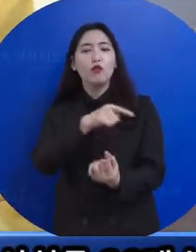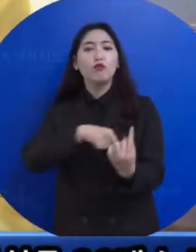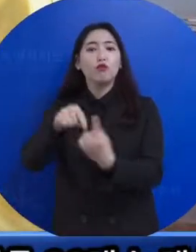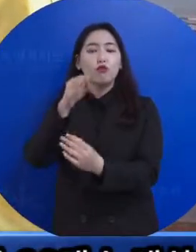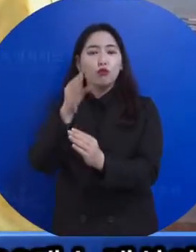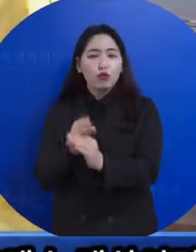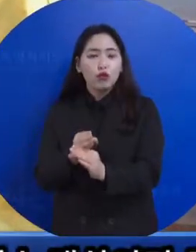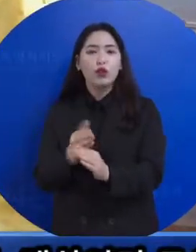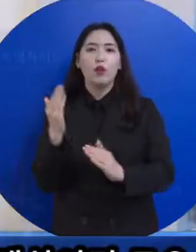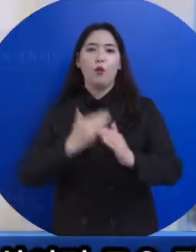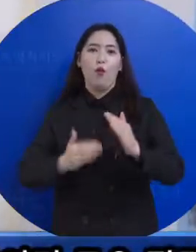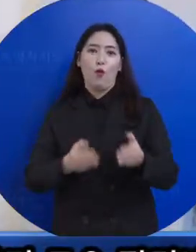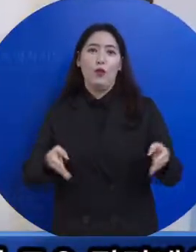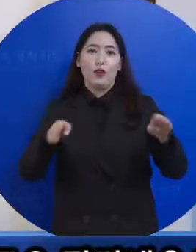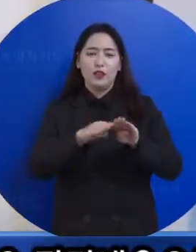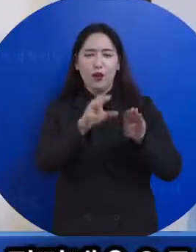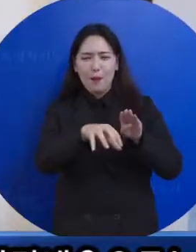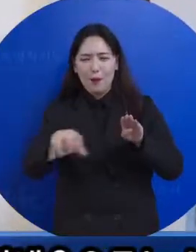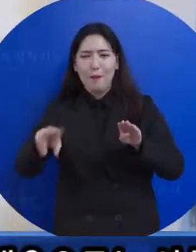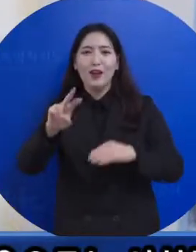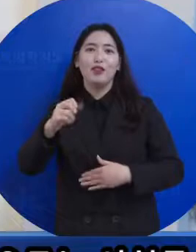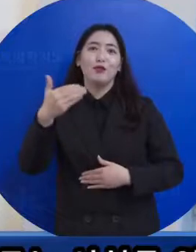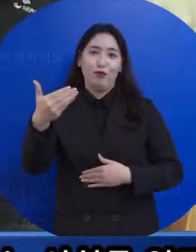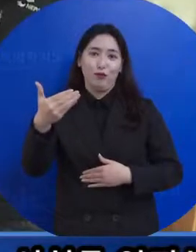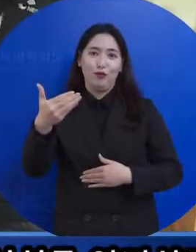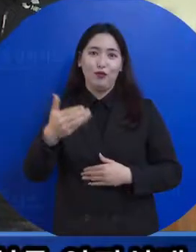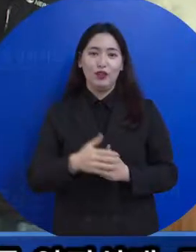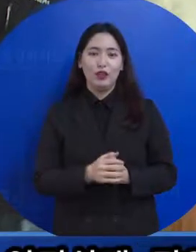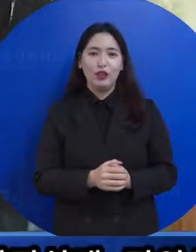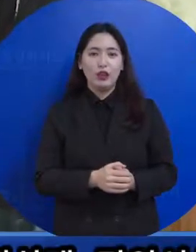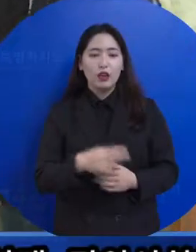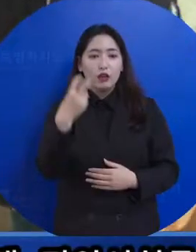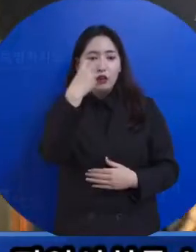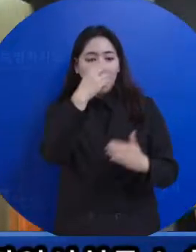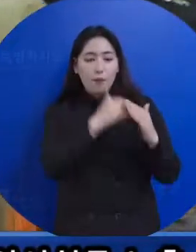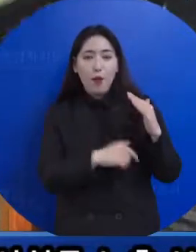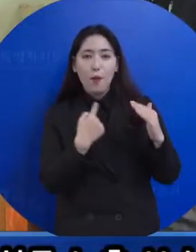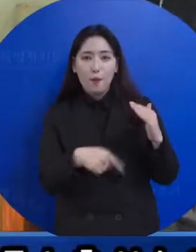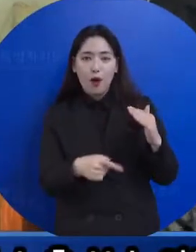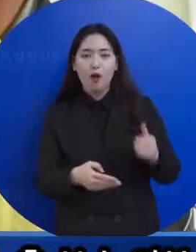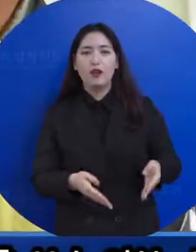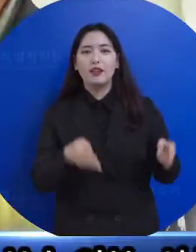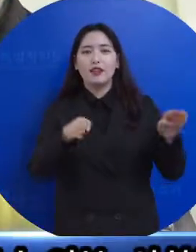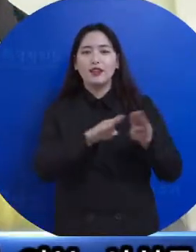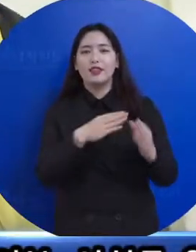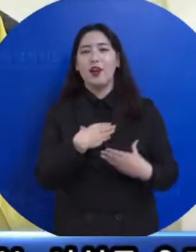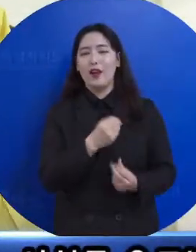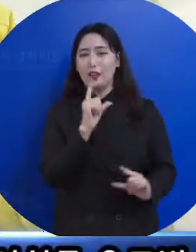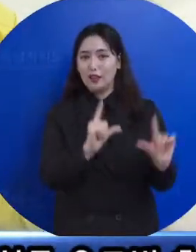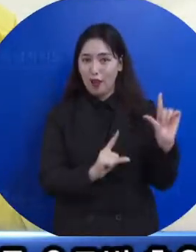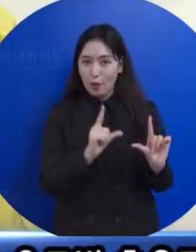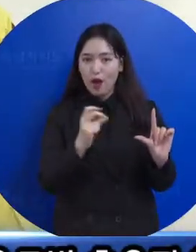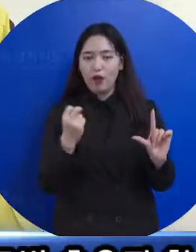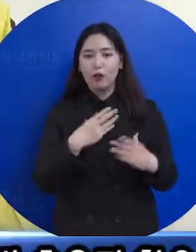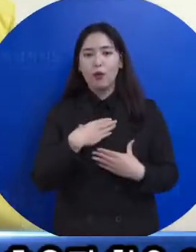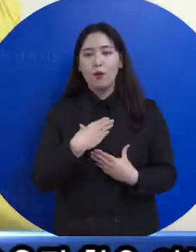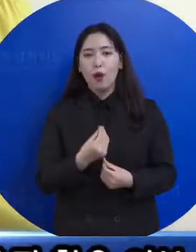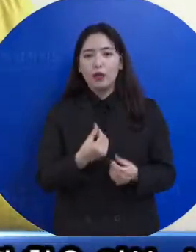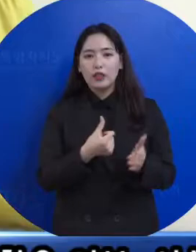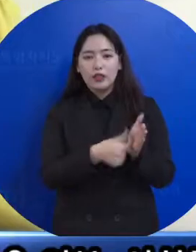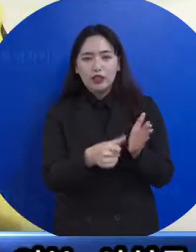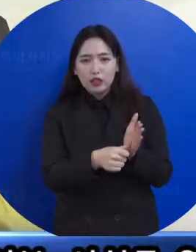운영 중인 공공시설물 29개소 대상이며 주요 점검 내용으로는 시설물